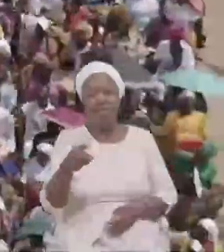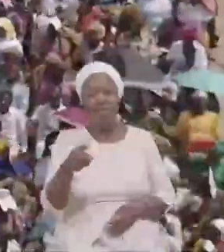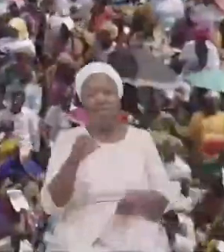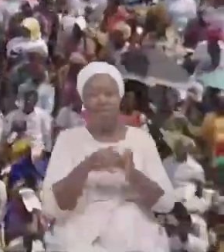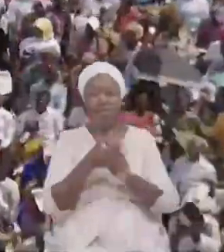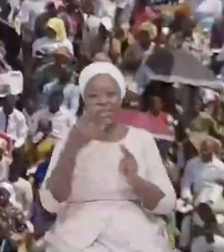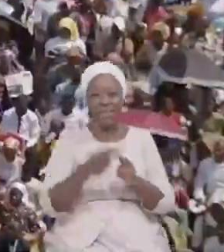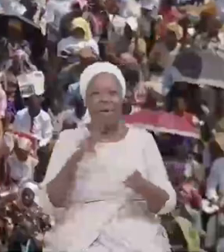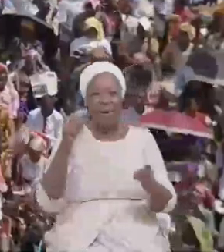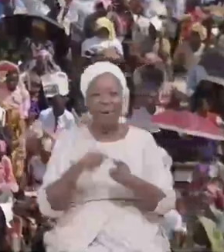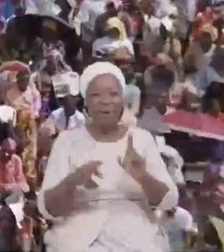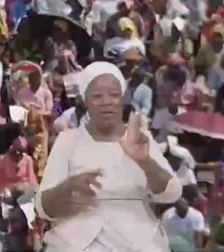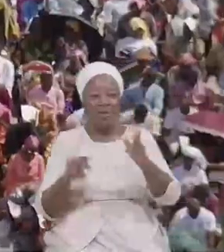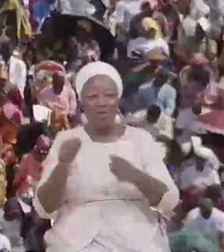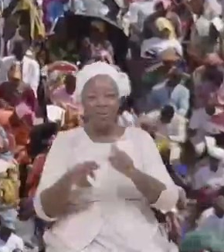Troisième point maintenant.